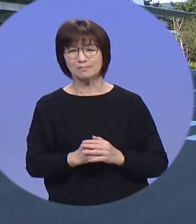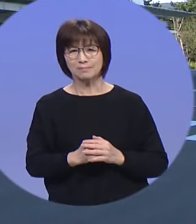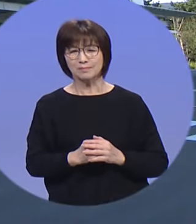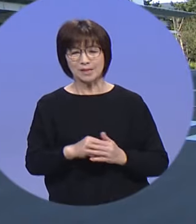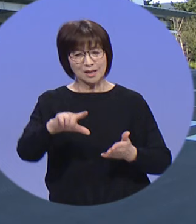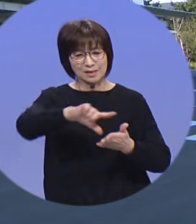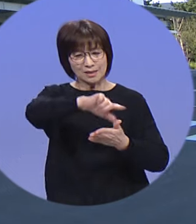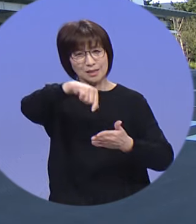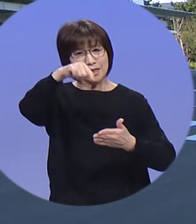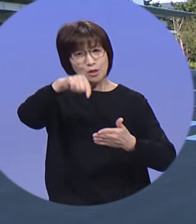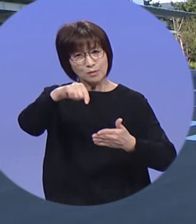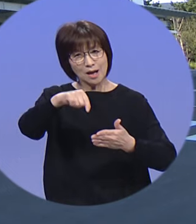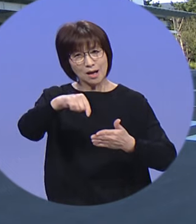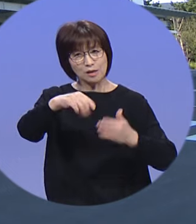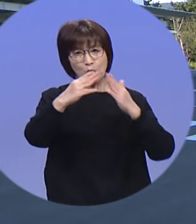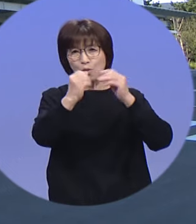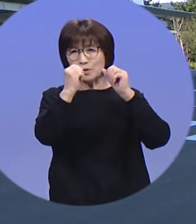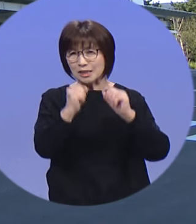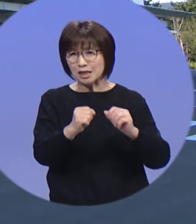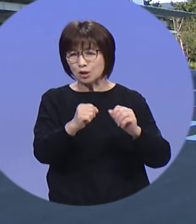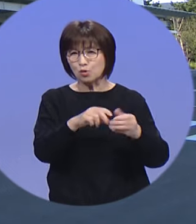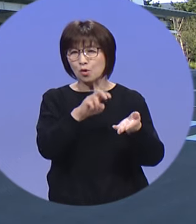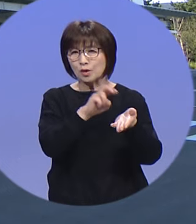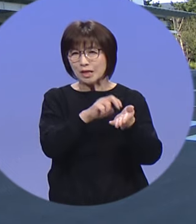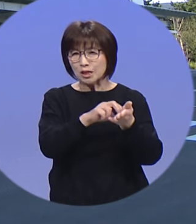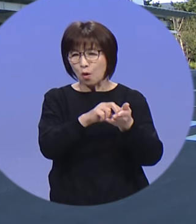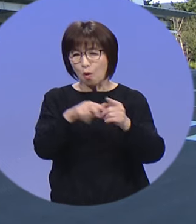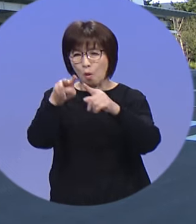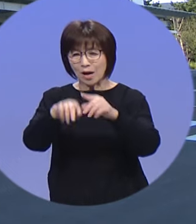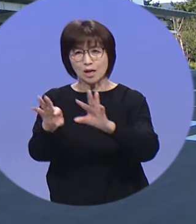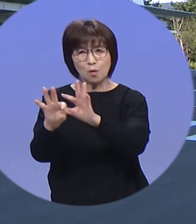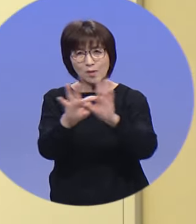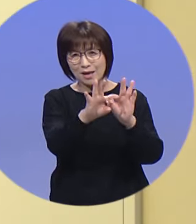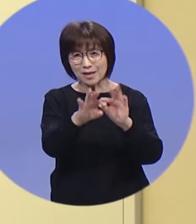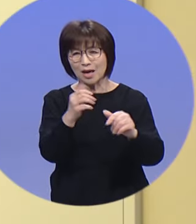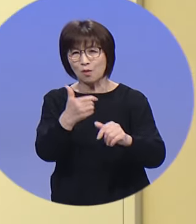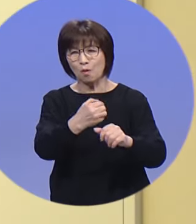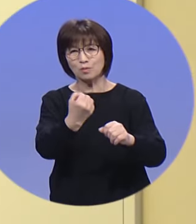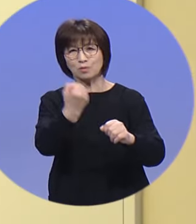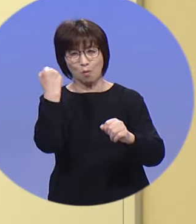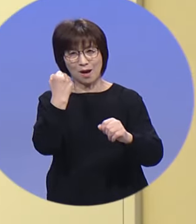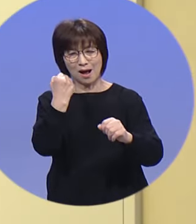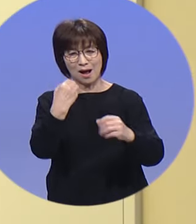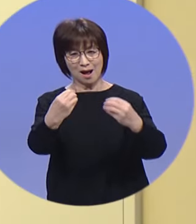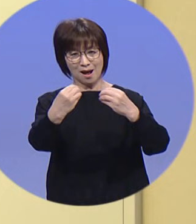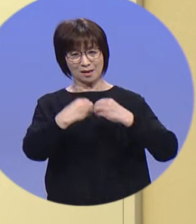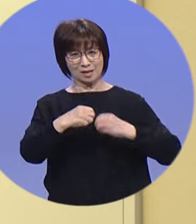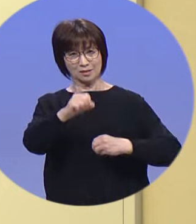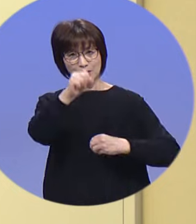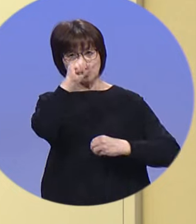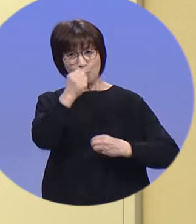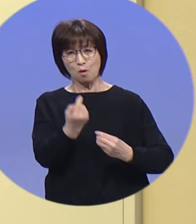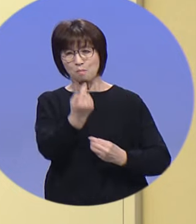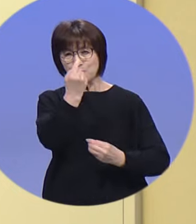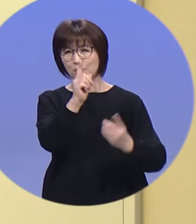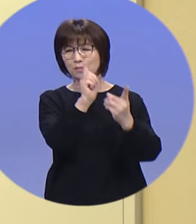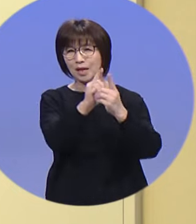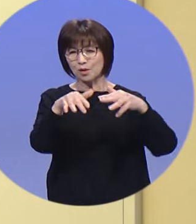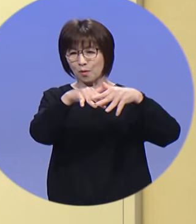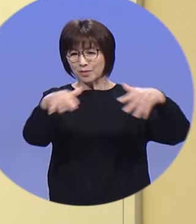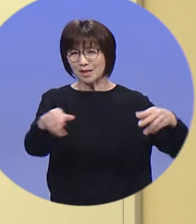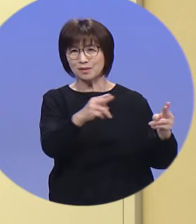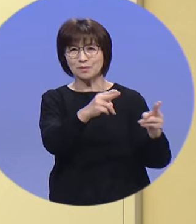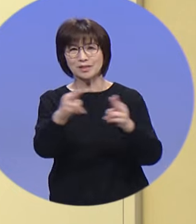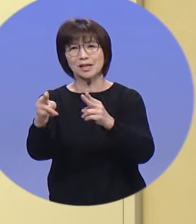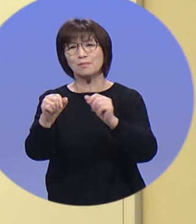地域における在宅医療と介護の連携を強化するほか、新たな感染症の発生に対応する体制を整備